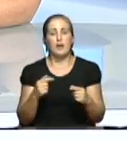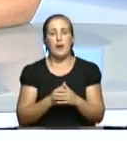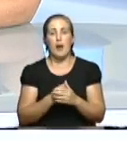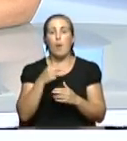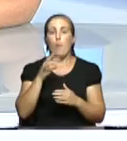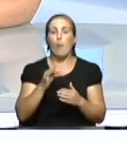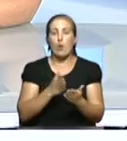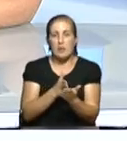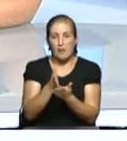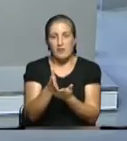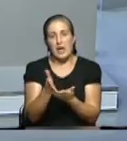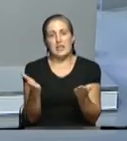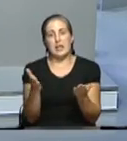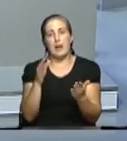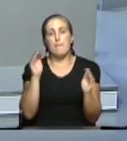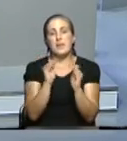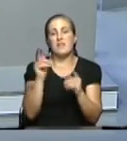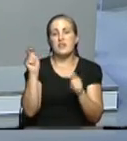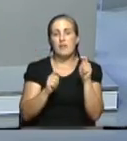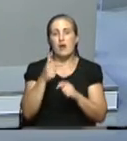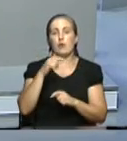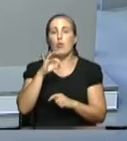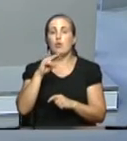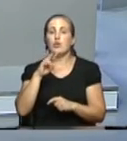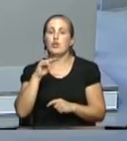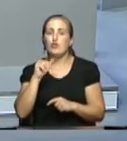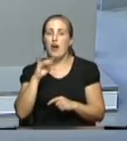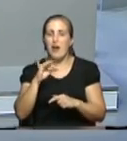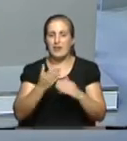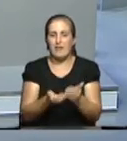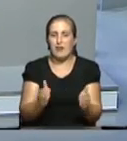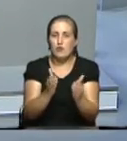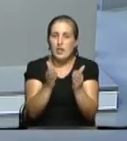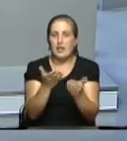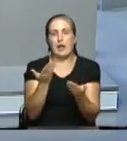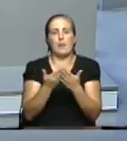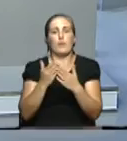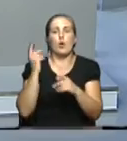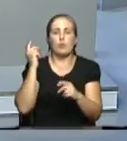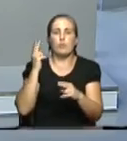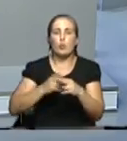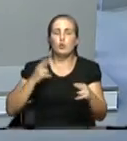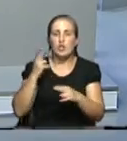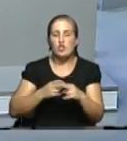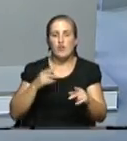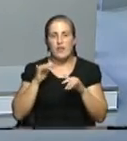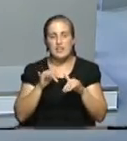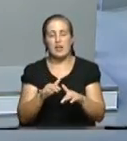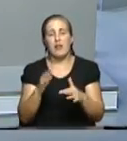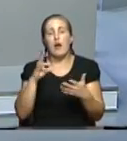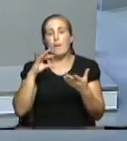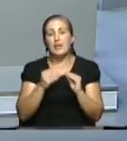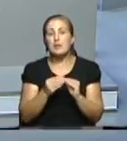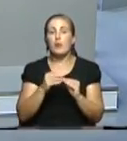направлениям там фирме не фестиваль гончарного там мини фестиваль кузнечного дела и так далее это вырезаем в